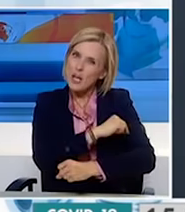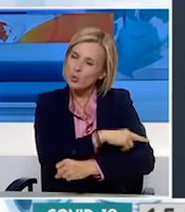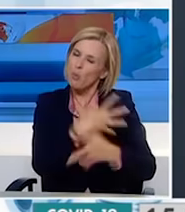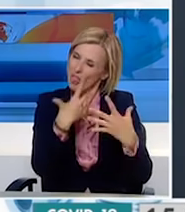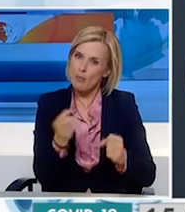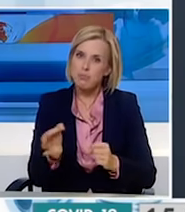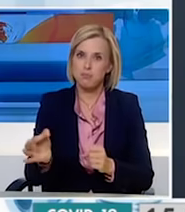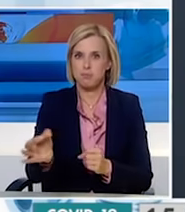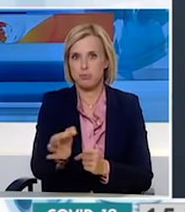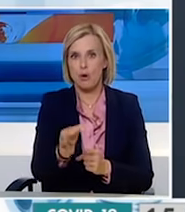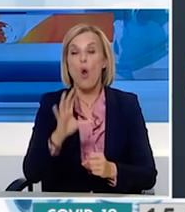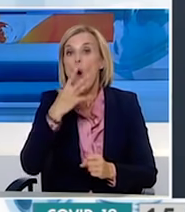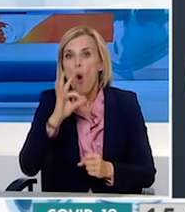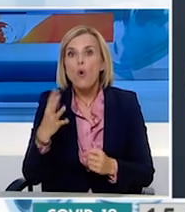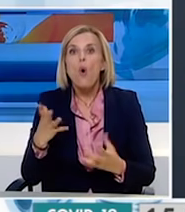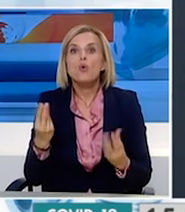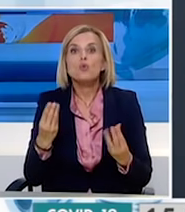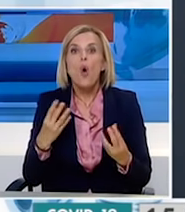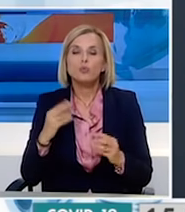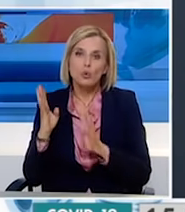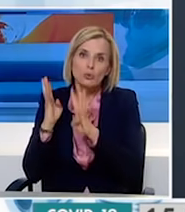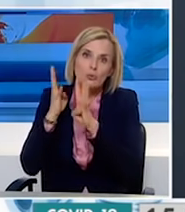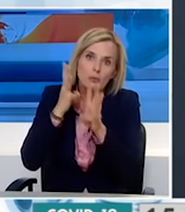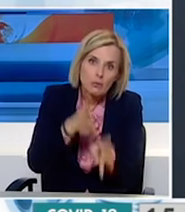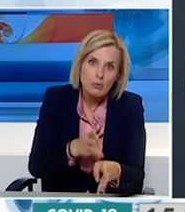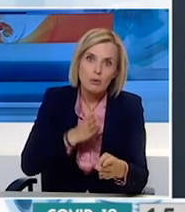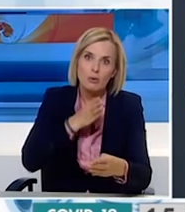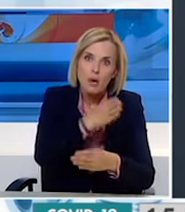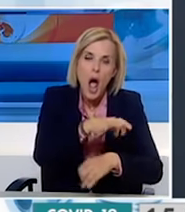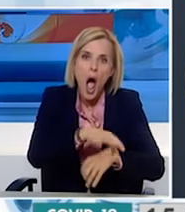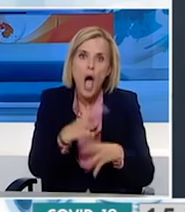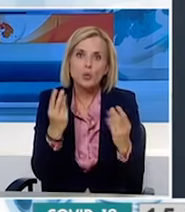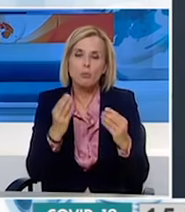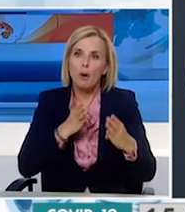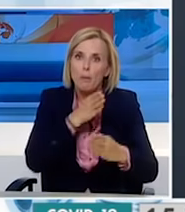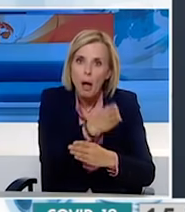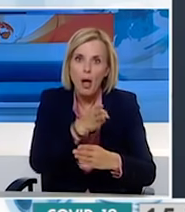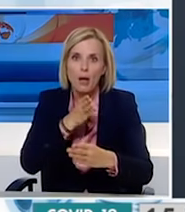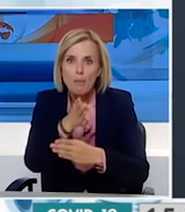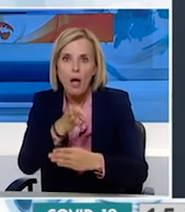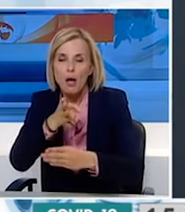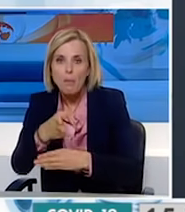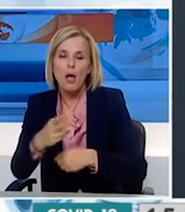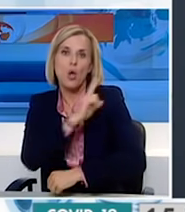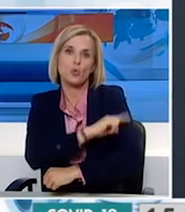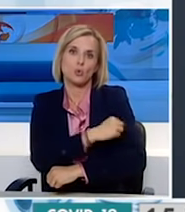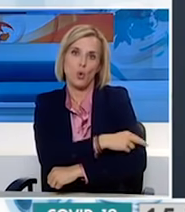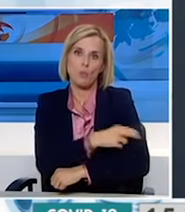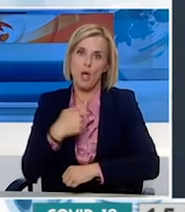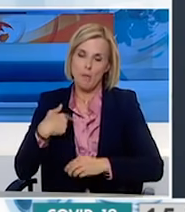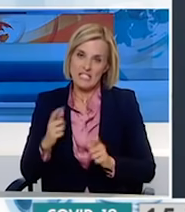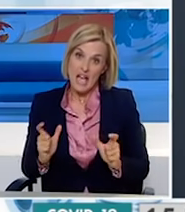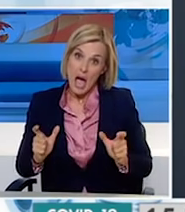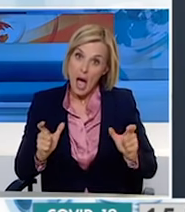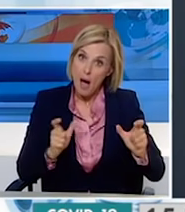θα ελέγχουμε και περισσότερους ανθρώπους και θα πρέπει να απομονώνονται. Πέραν του εργαστηριακού ελέγχου είναι η διαδικασία. Μετά τι κάνεις, η απομόνωση, η